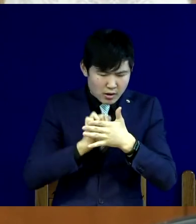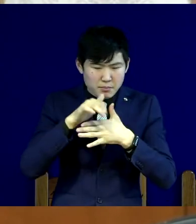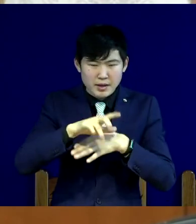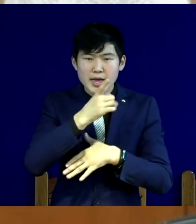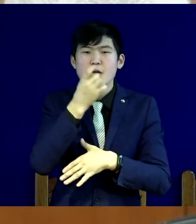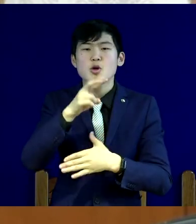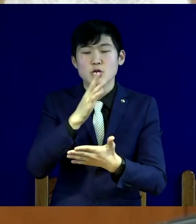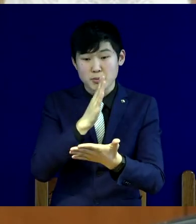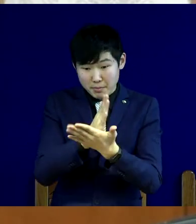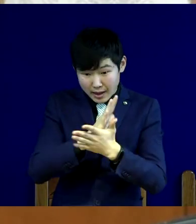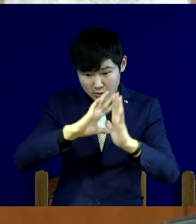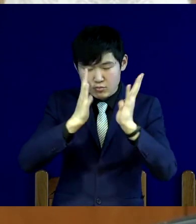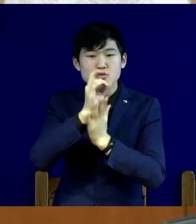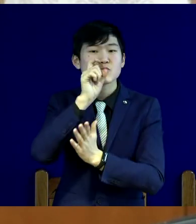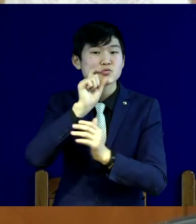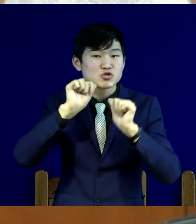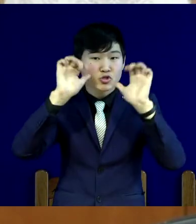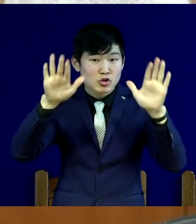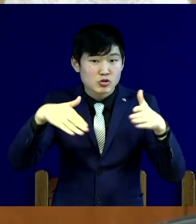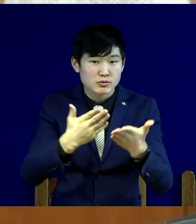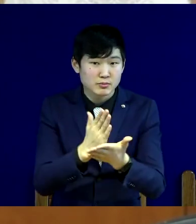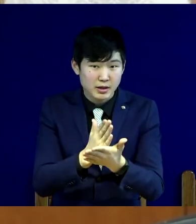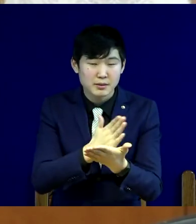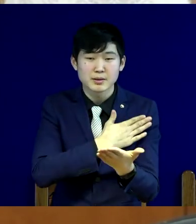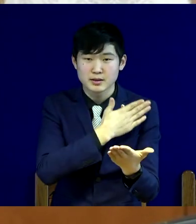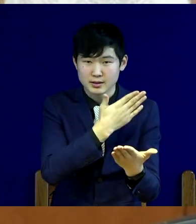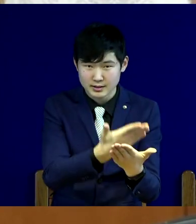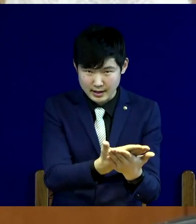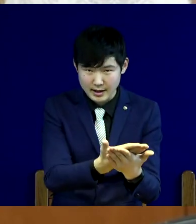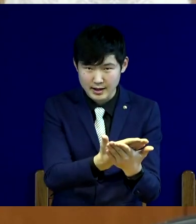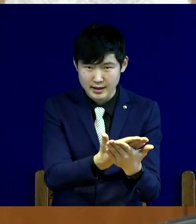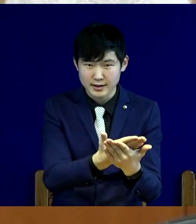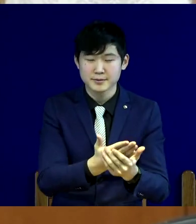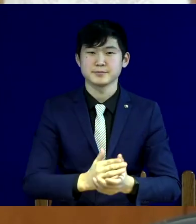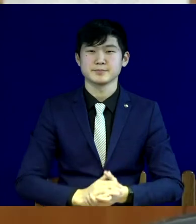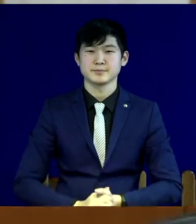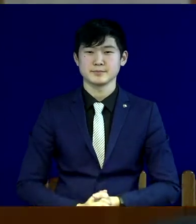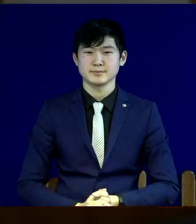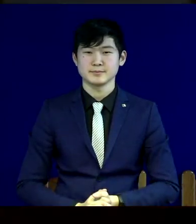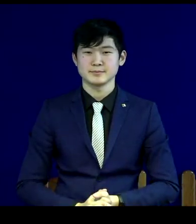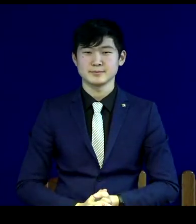건강하시기 바랍니다 예 감사합니다 안녕히 계십시오